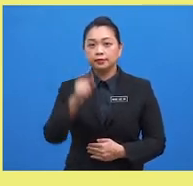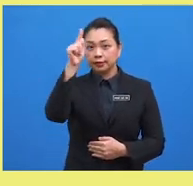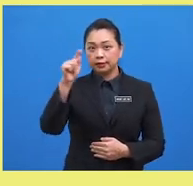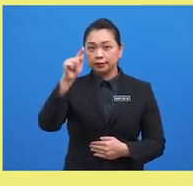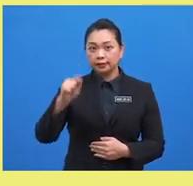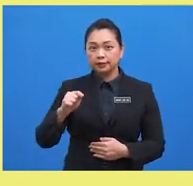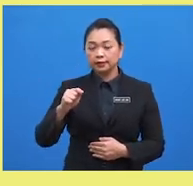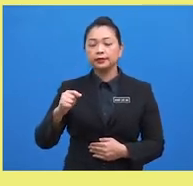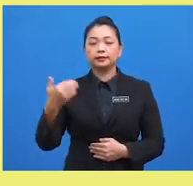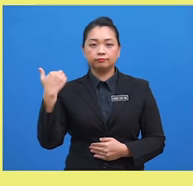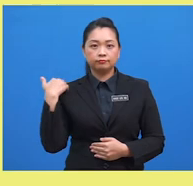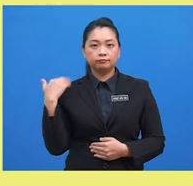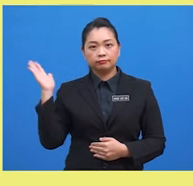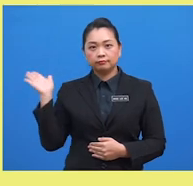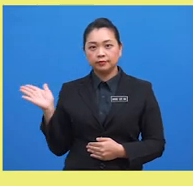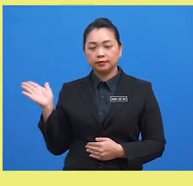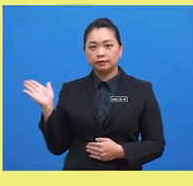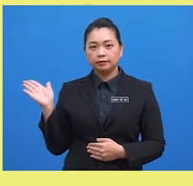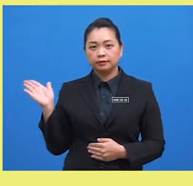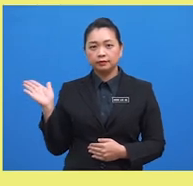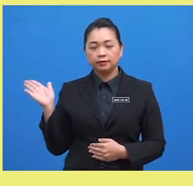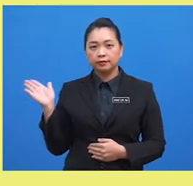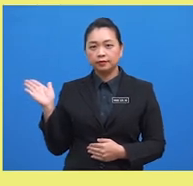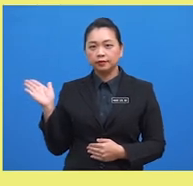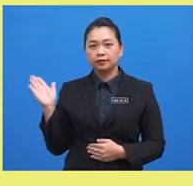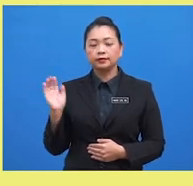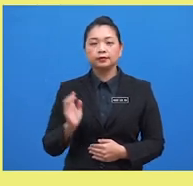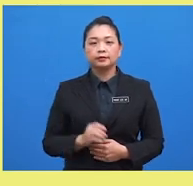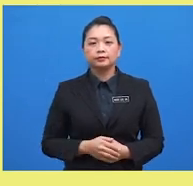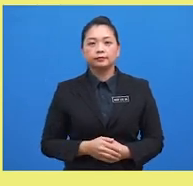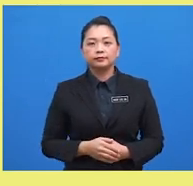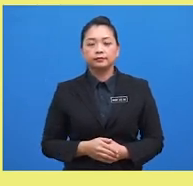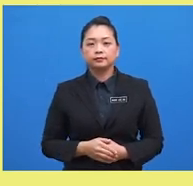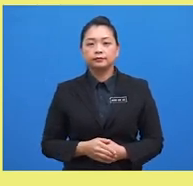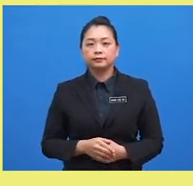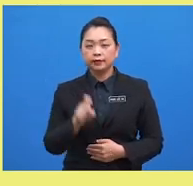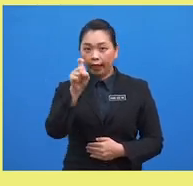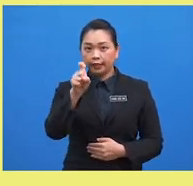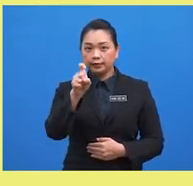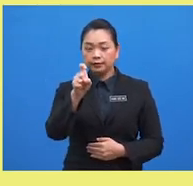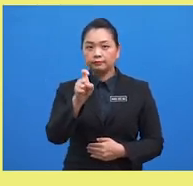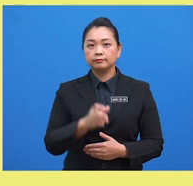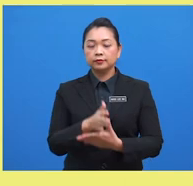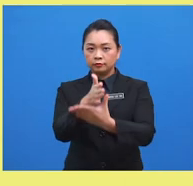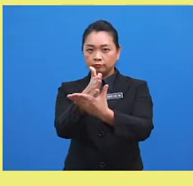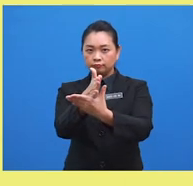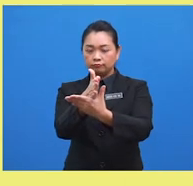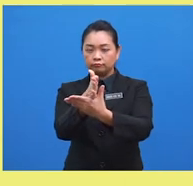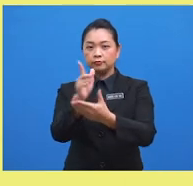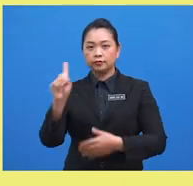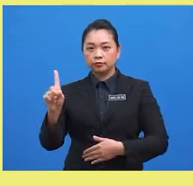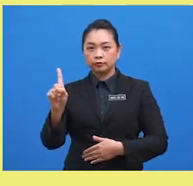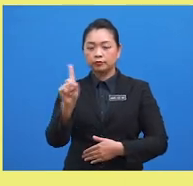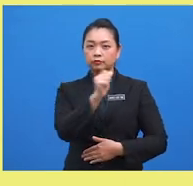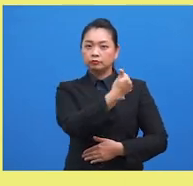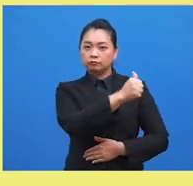semester terdiri daripada nilai X, di mana X lebih besar atau sama dengan